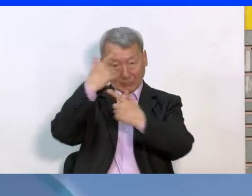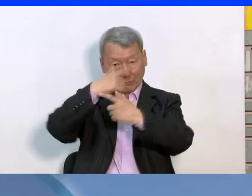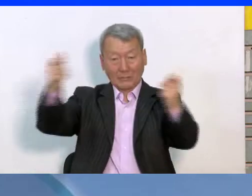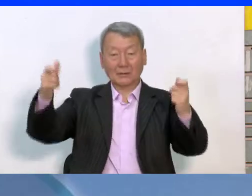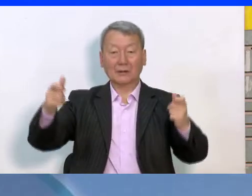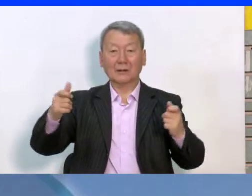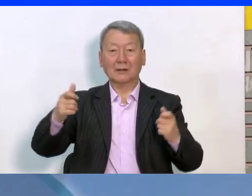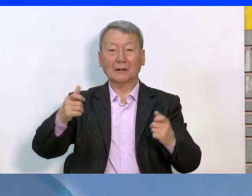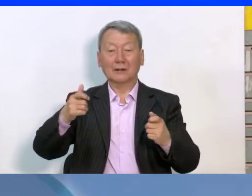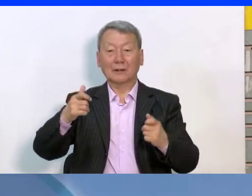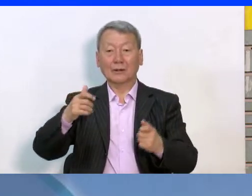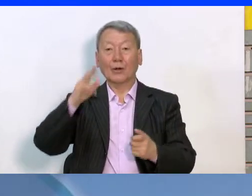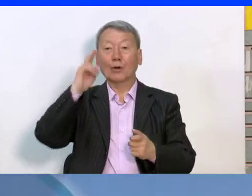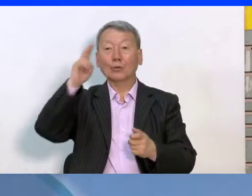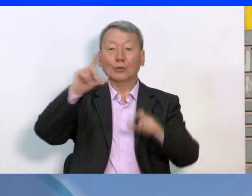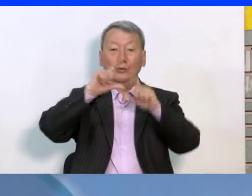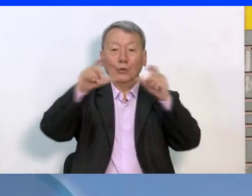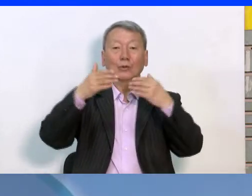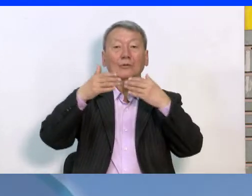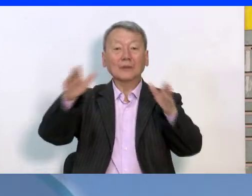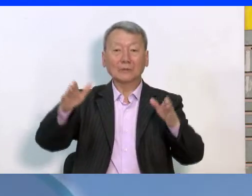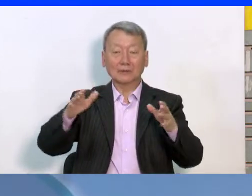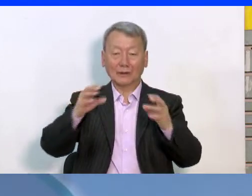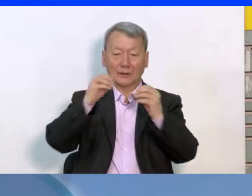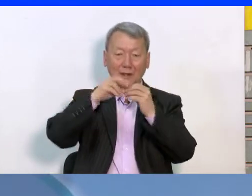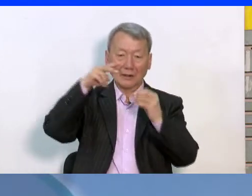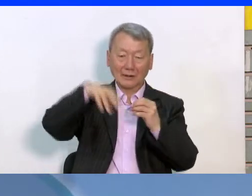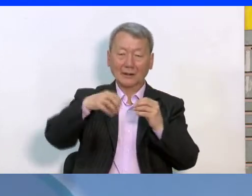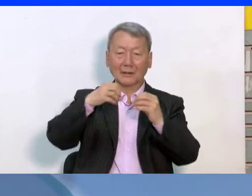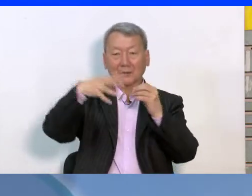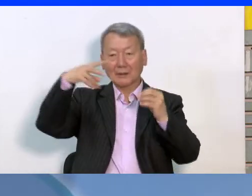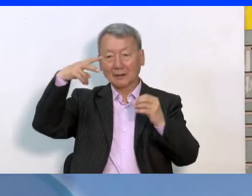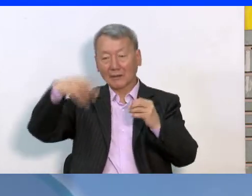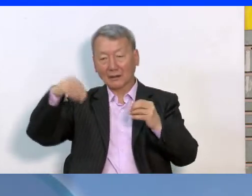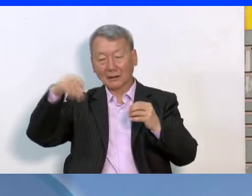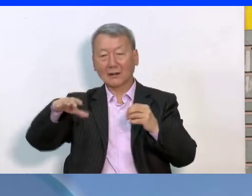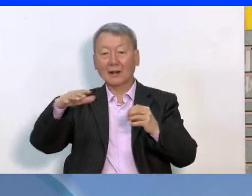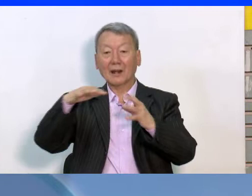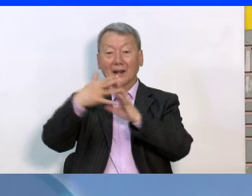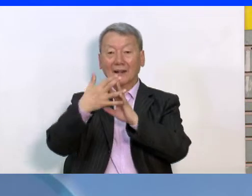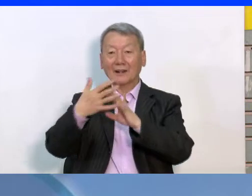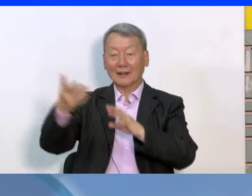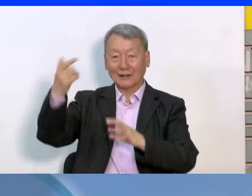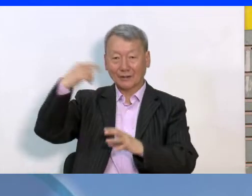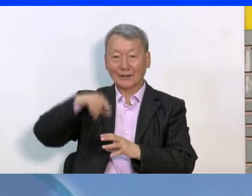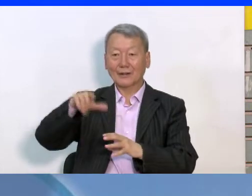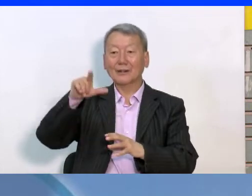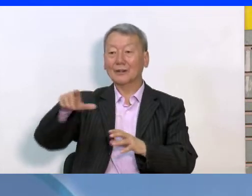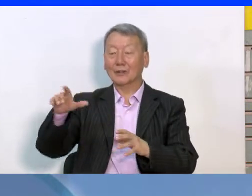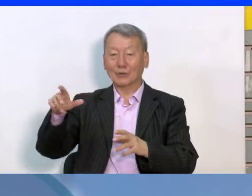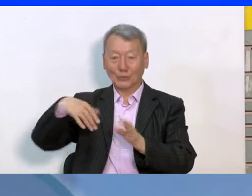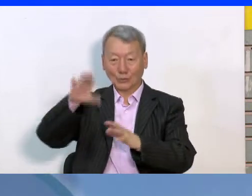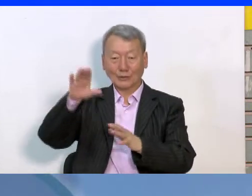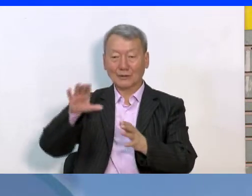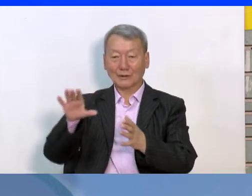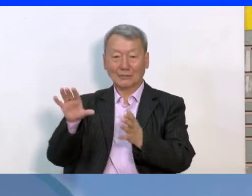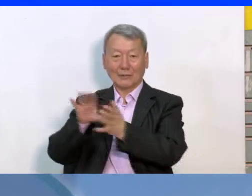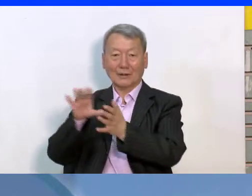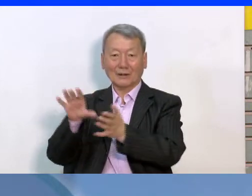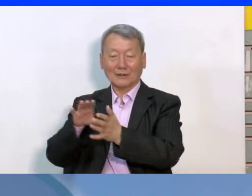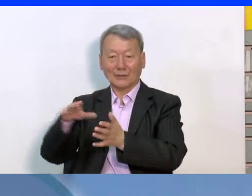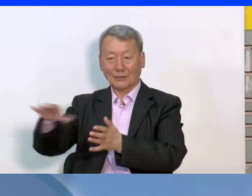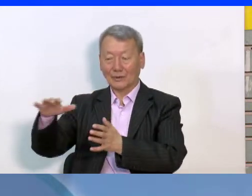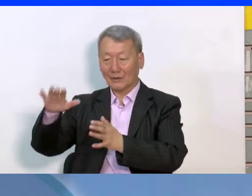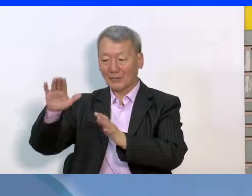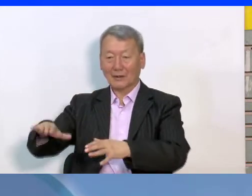бир ошол бүтүрүүчүлөр, 10 жылдык, 20 жылдыктар ошол айылга жардам берген учурлар